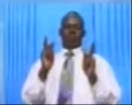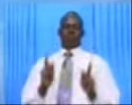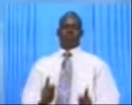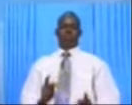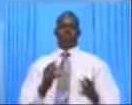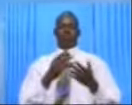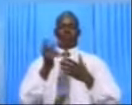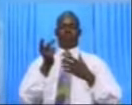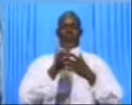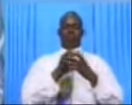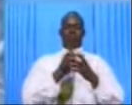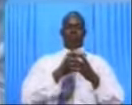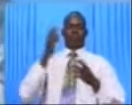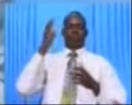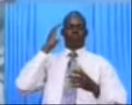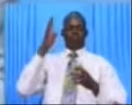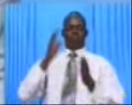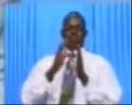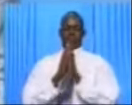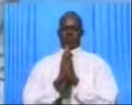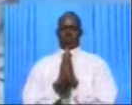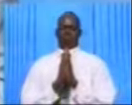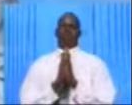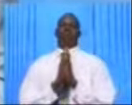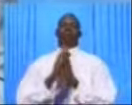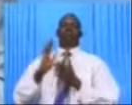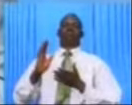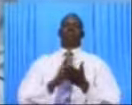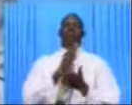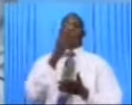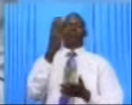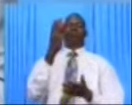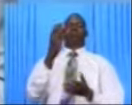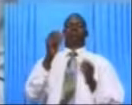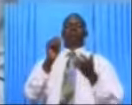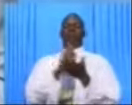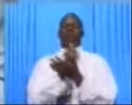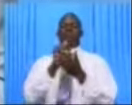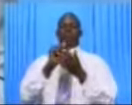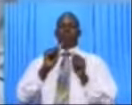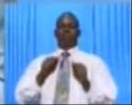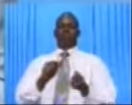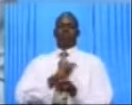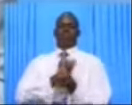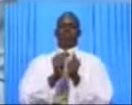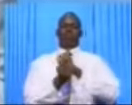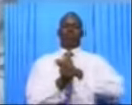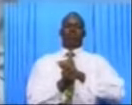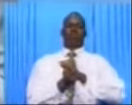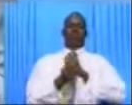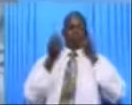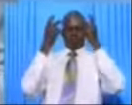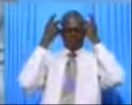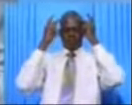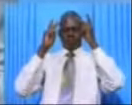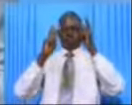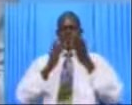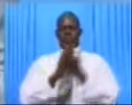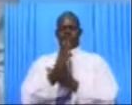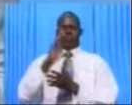de son premier concert d'adoration et de louange. Quatre artistes se sont succédés sur la scène au cours d'un concert parrainé par le ministre de la